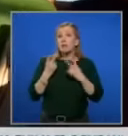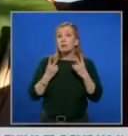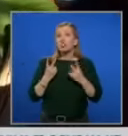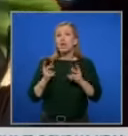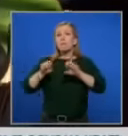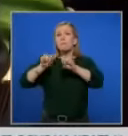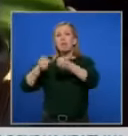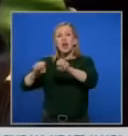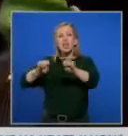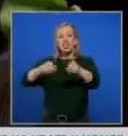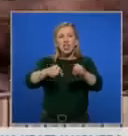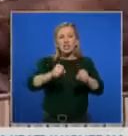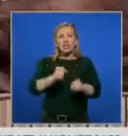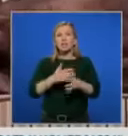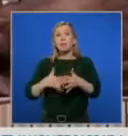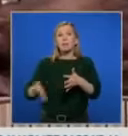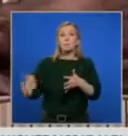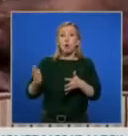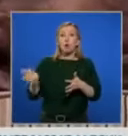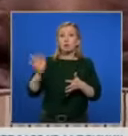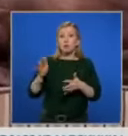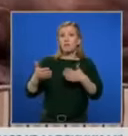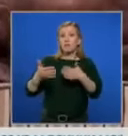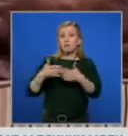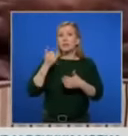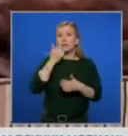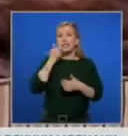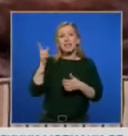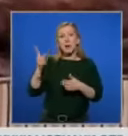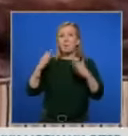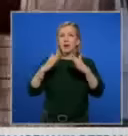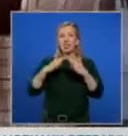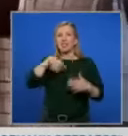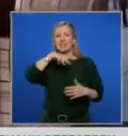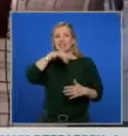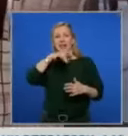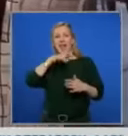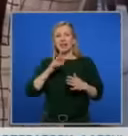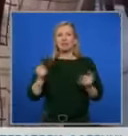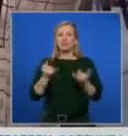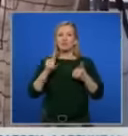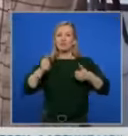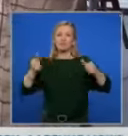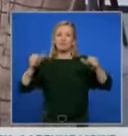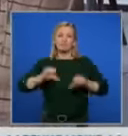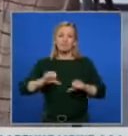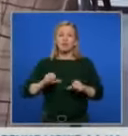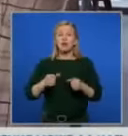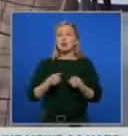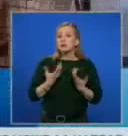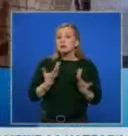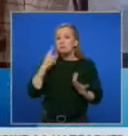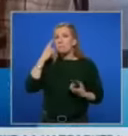много повече в околните села, където къщите са по-стари. Коментирахме и въпроса дали е възможно всичките